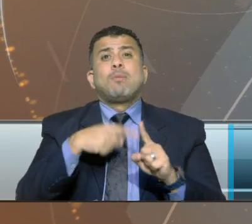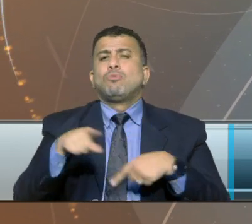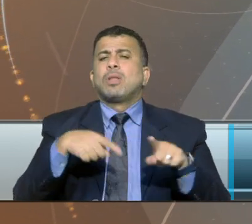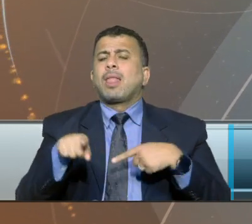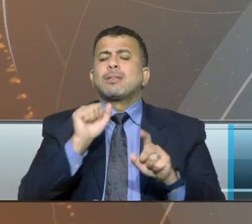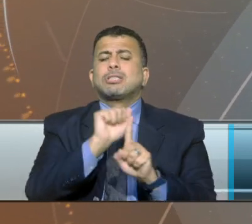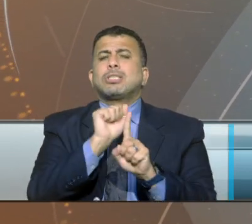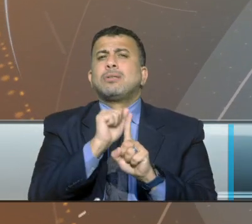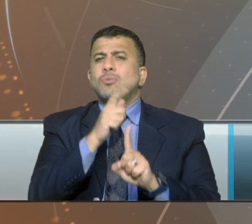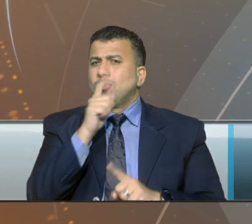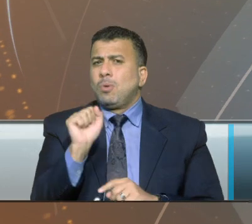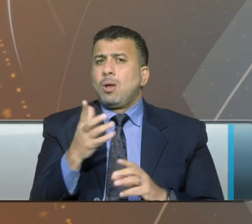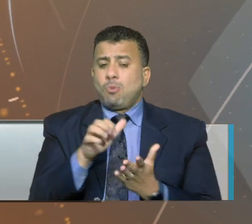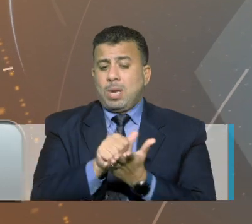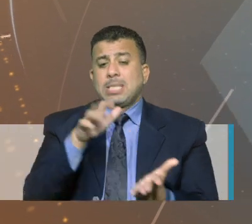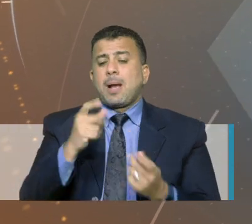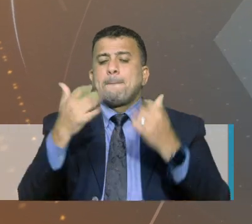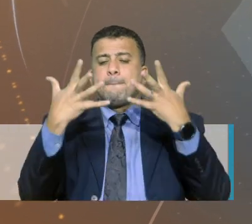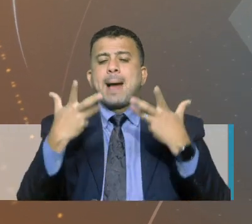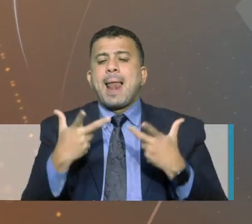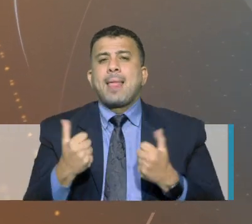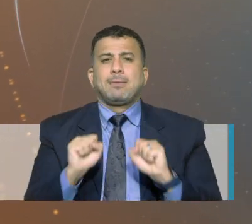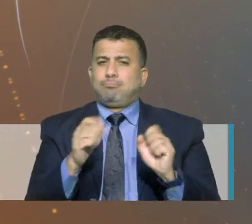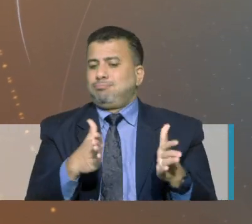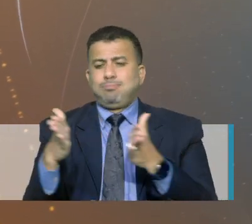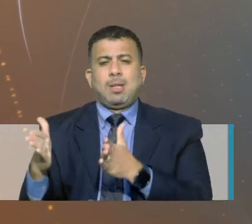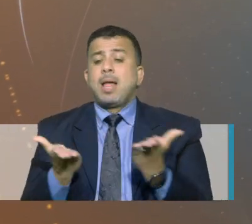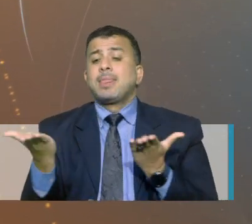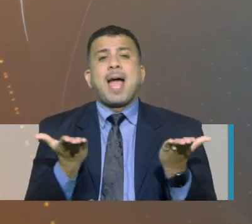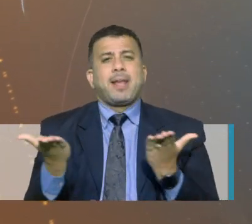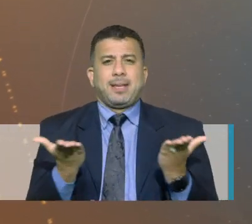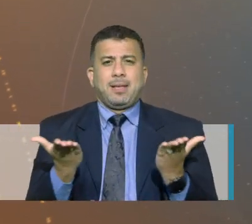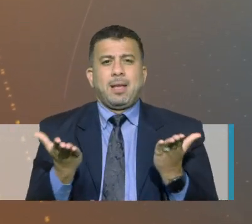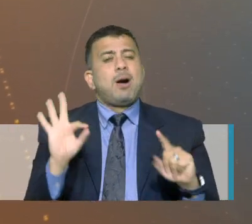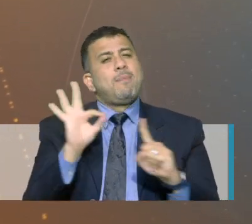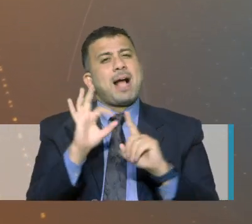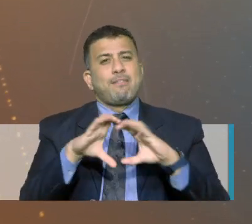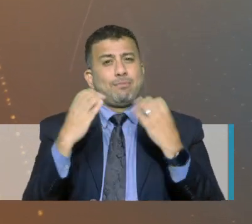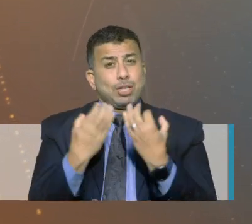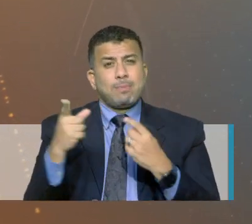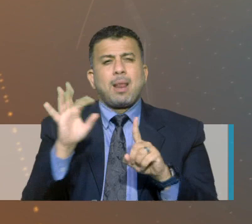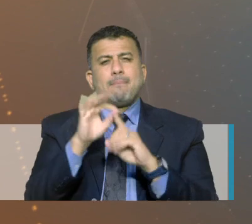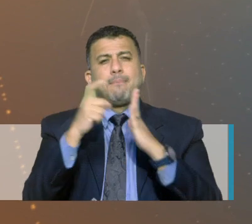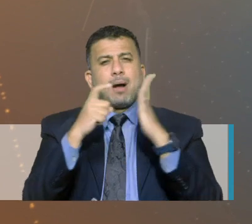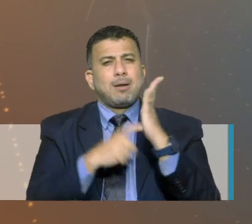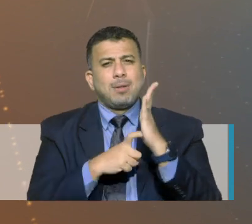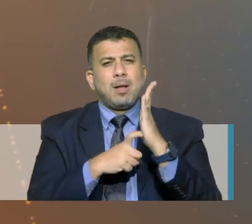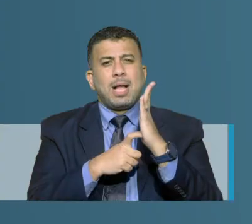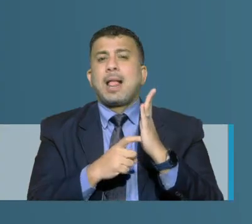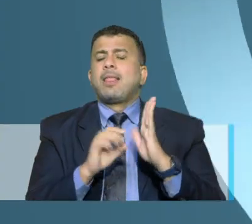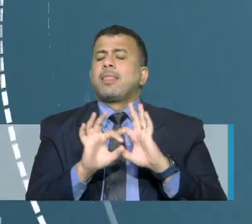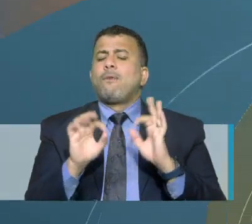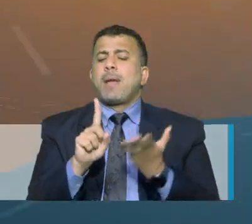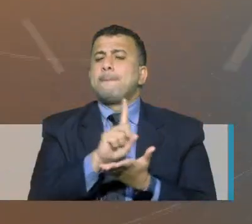ومباشره اختصاصاته ويكون له الاستقلال المالي والاداري ويهدف المجمع بحسب